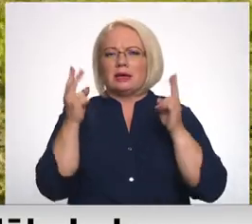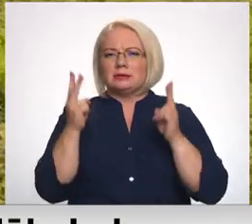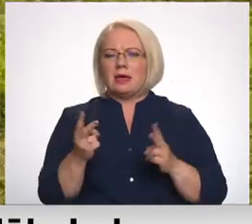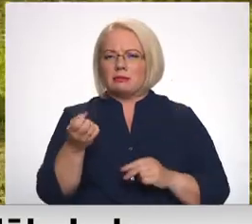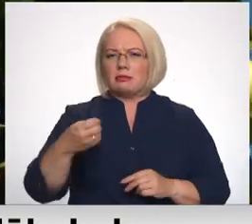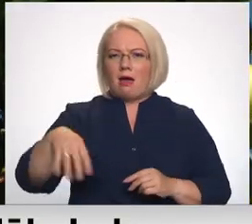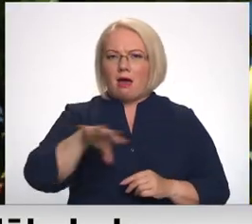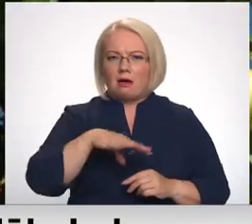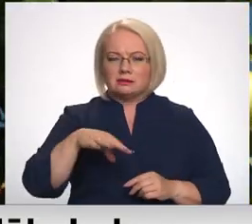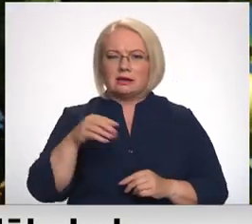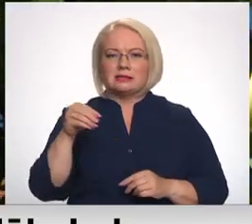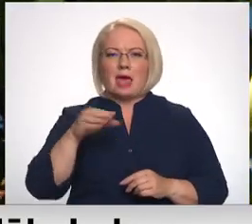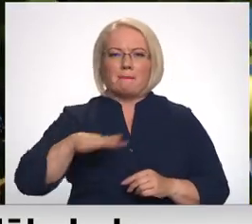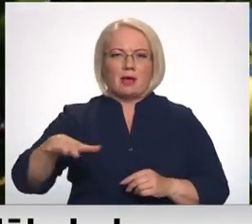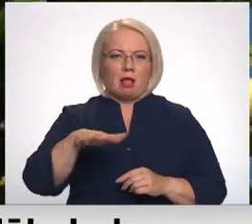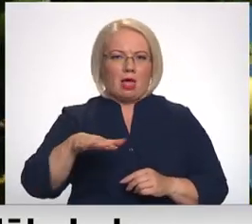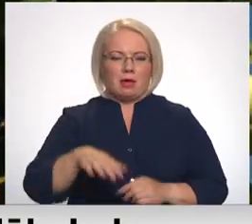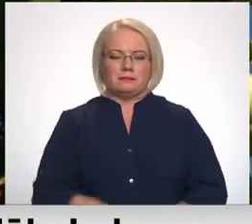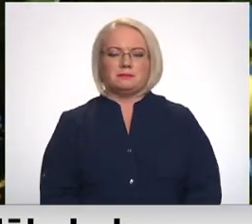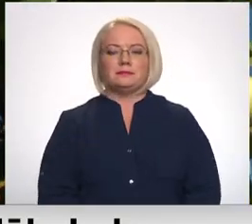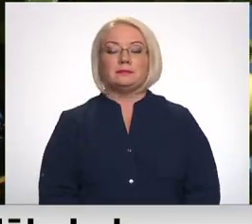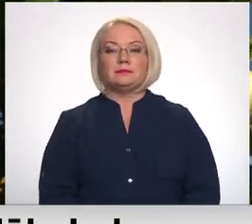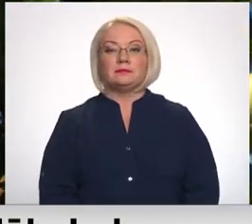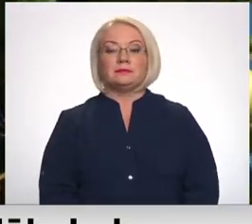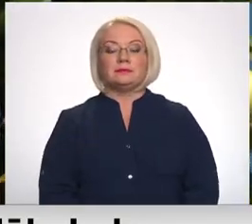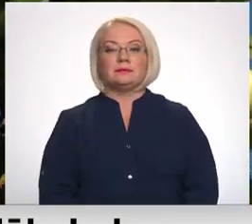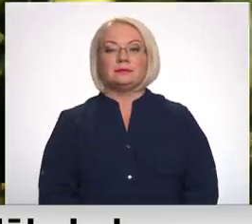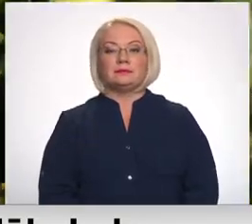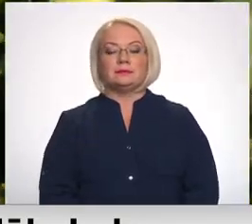dārzi Zemgalē. Judīte Čunka, Dzintars Spriņģis, Latvijas televīzija.